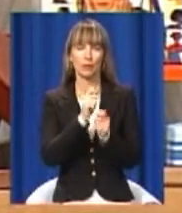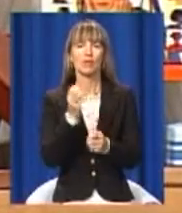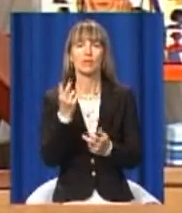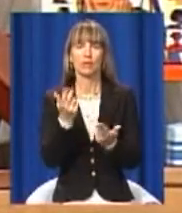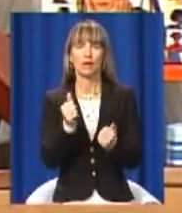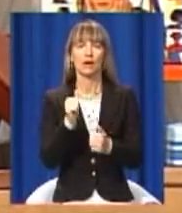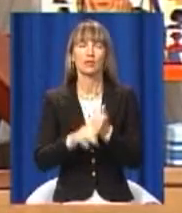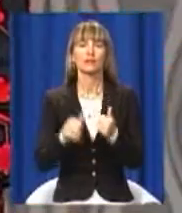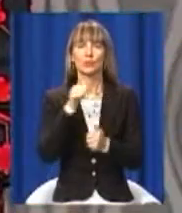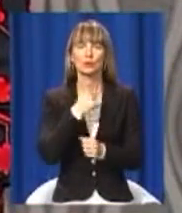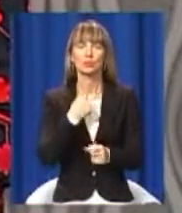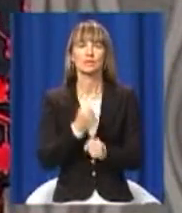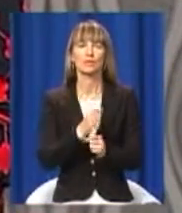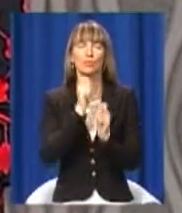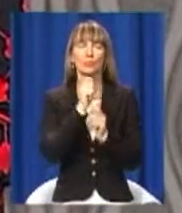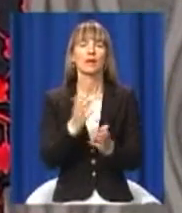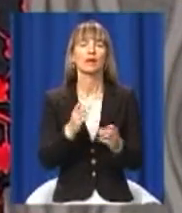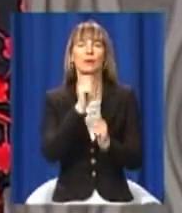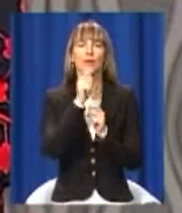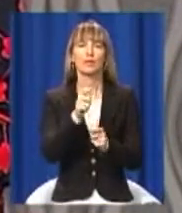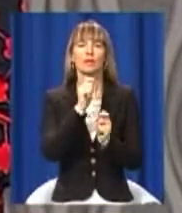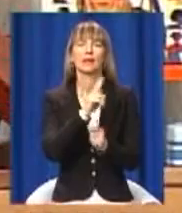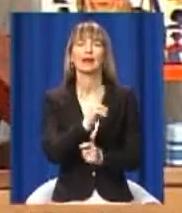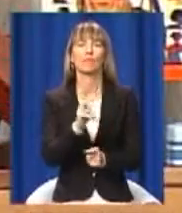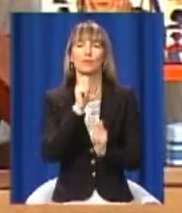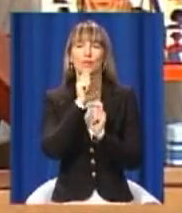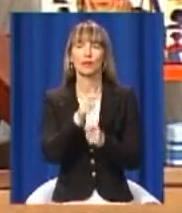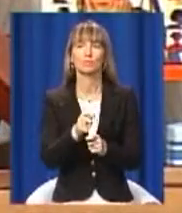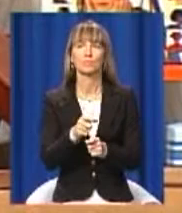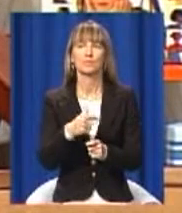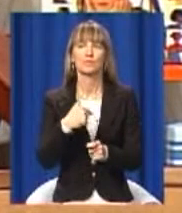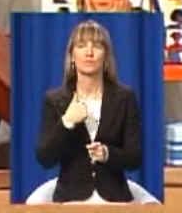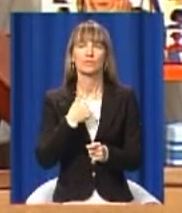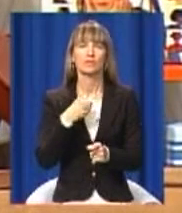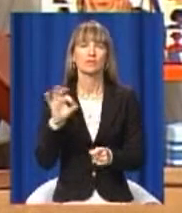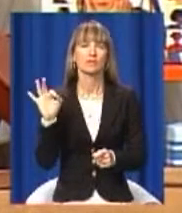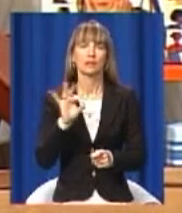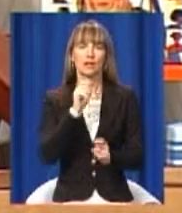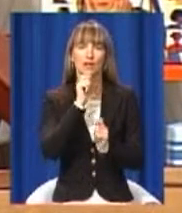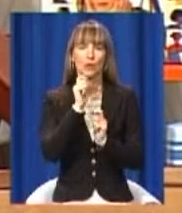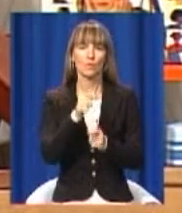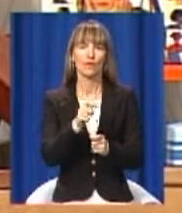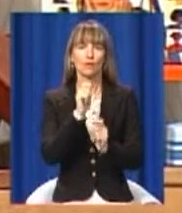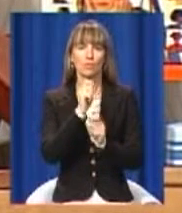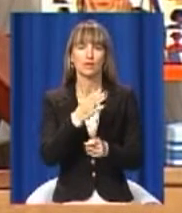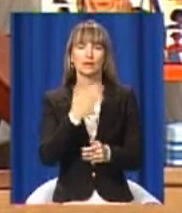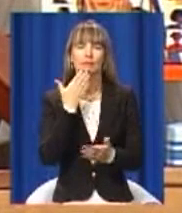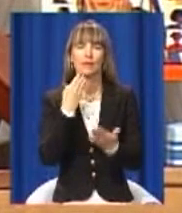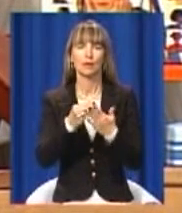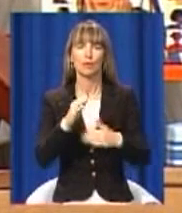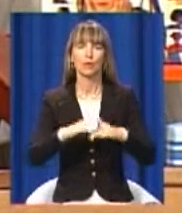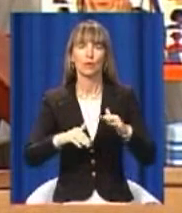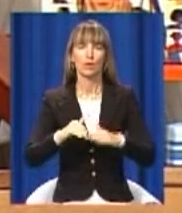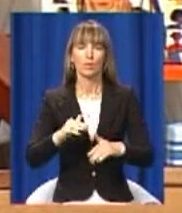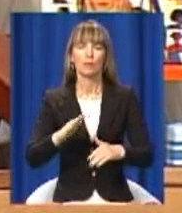року подарую. Які подарунки ти даруєш і кому ти даруєш подарунки? Я найчастіше дарувала подарунки своїми руками, але